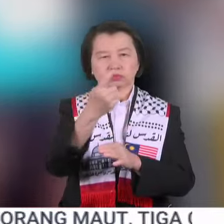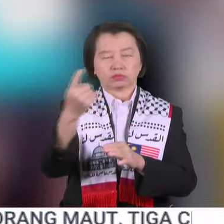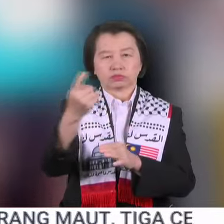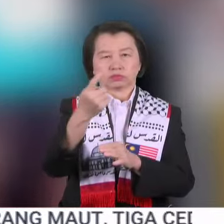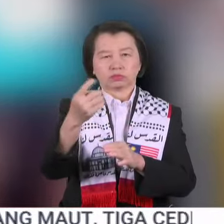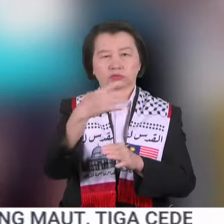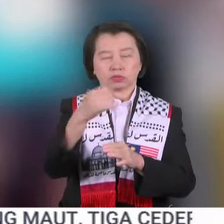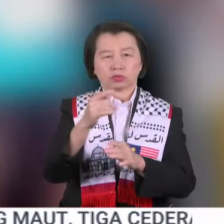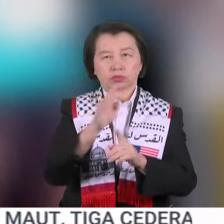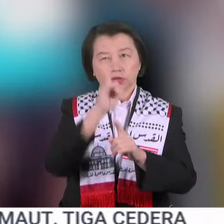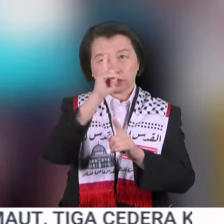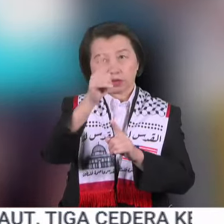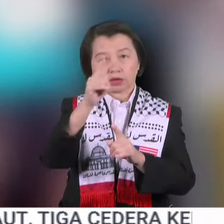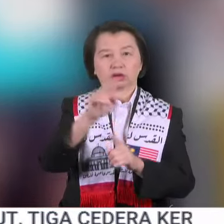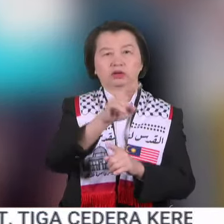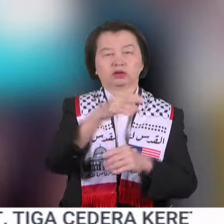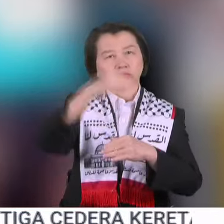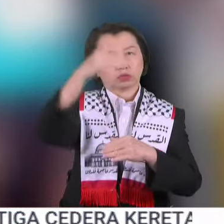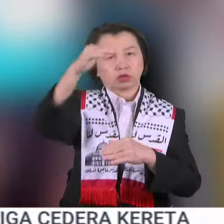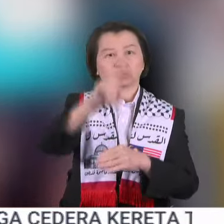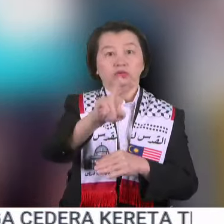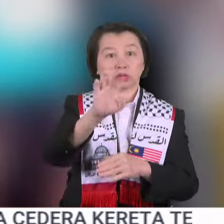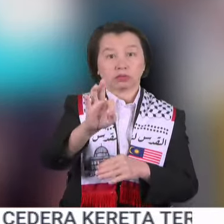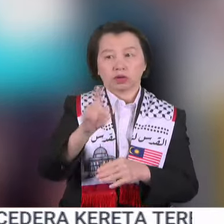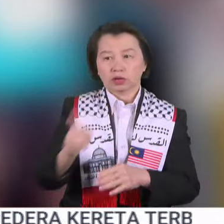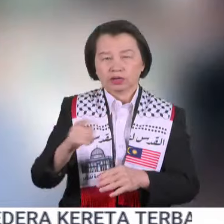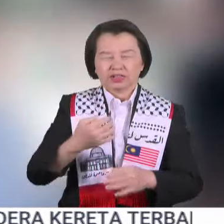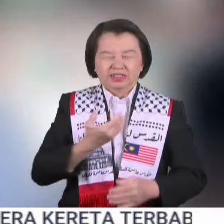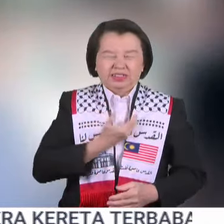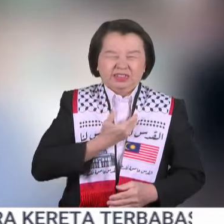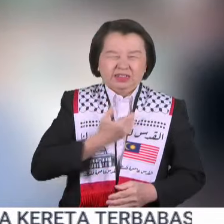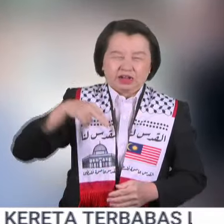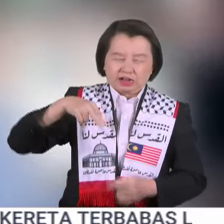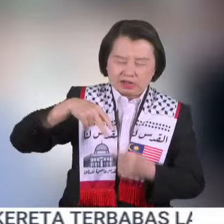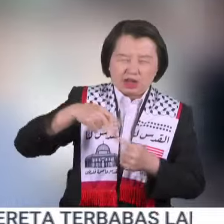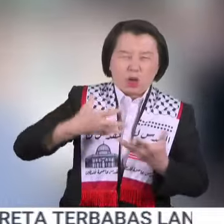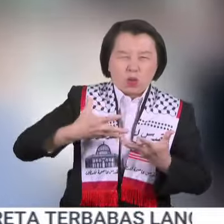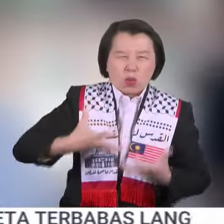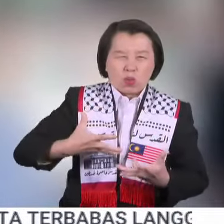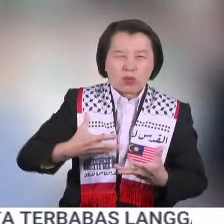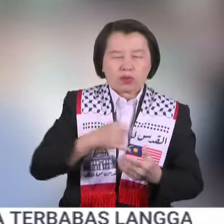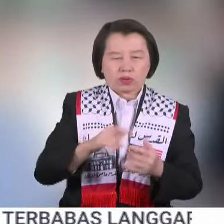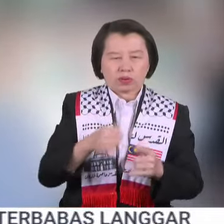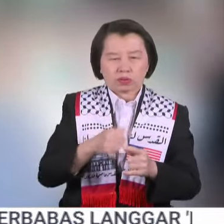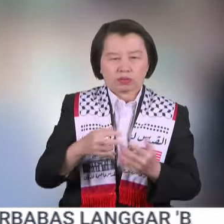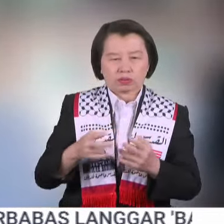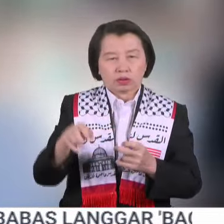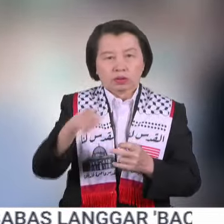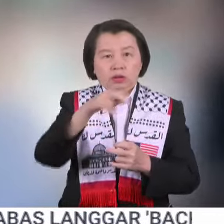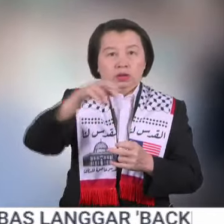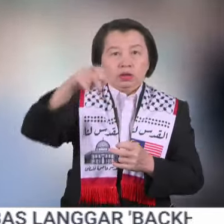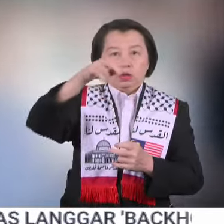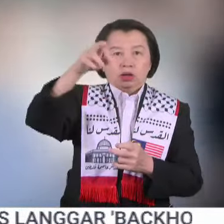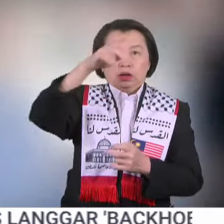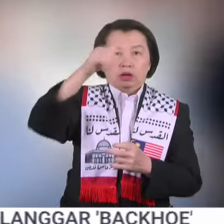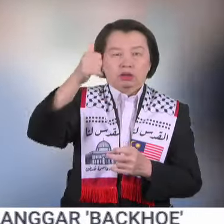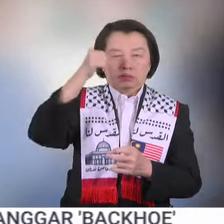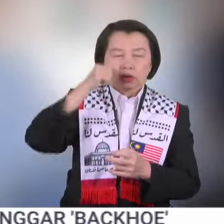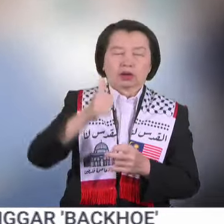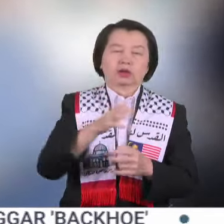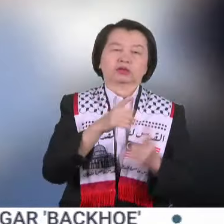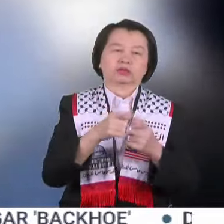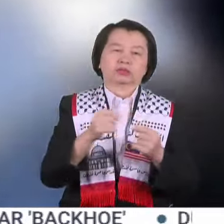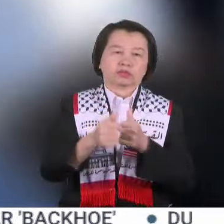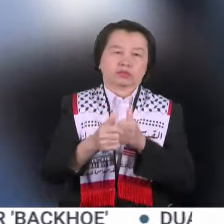terjejas ketika menuju tingkat 29. Wai Cheng yang bergelut apabila keadaan kakinya agak berat kembali menemui rentak dan menamatkan larian di belakang Watanabe.